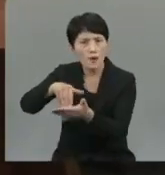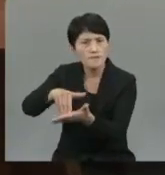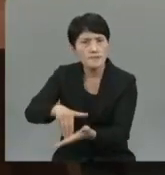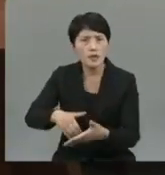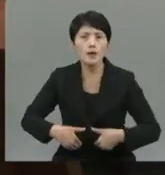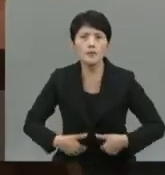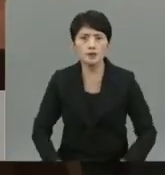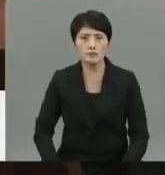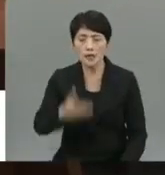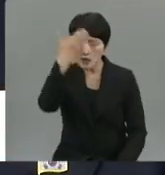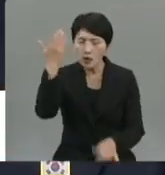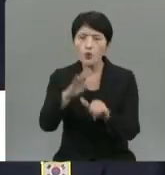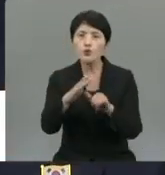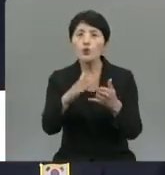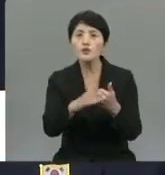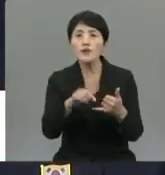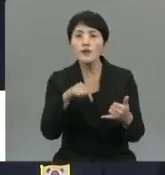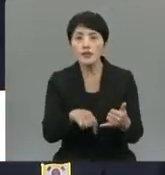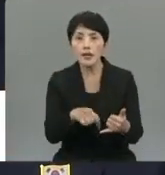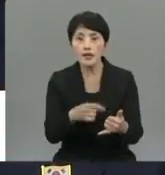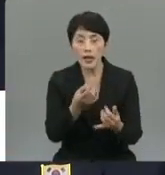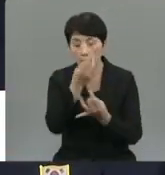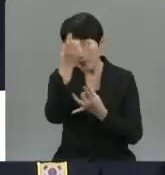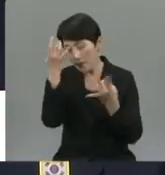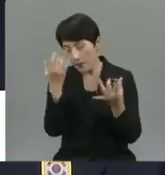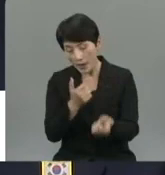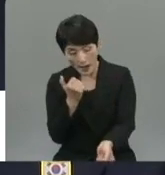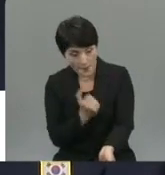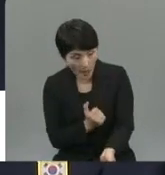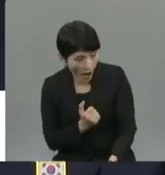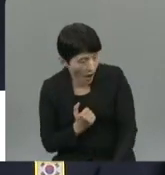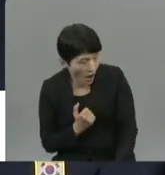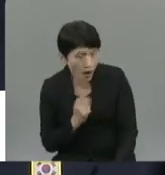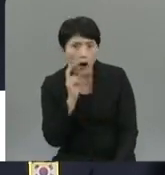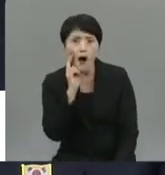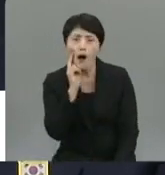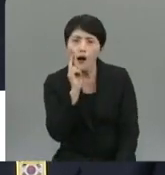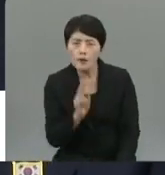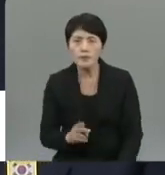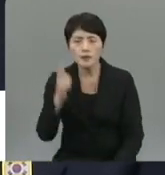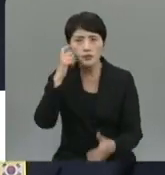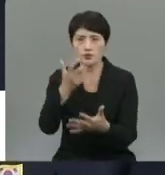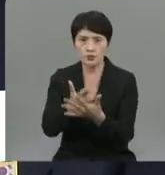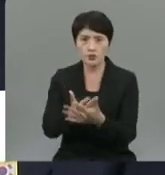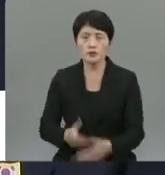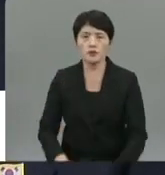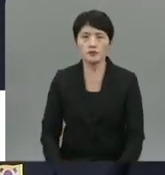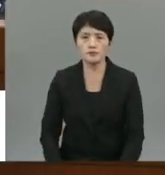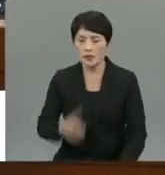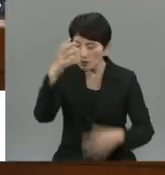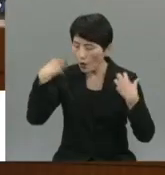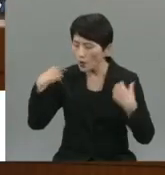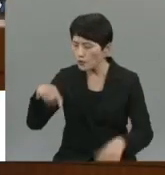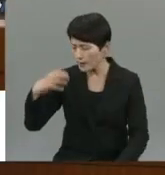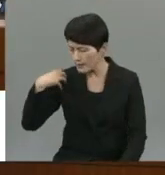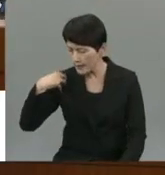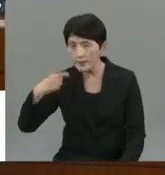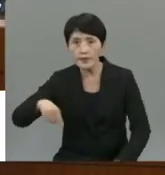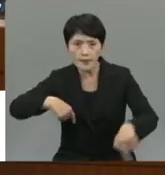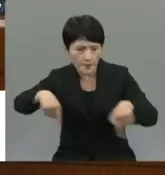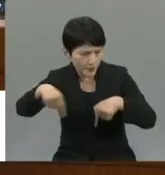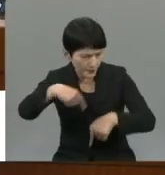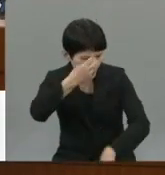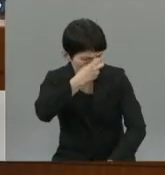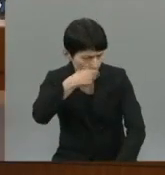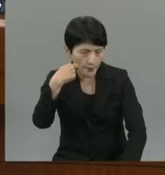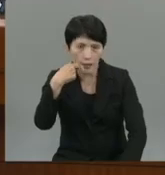quận Kangnam thủ đô Seoul bị phát giác làm chấn động cộng đồng xã hội Mặt khác Tại cuộc họp tổng thống Jun chỉ Đà Rằng trong chính phủ tiền nhiệm